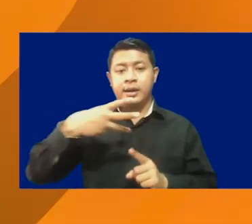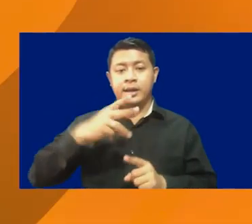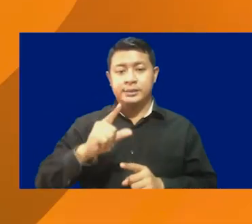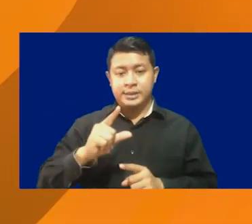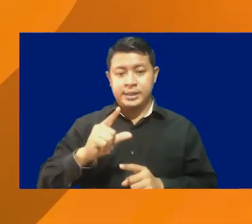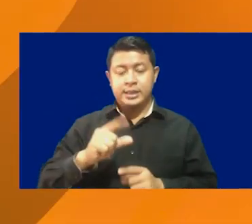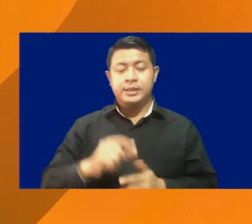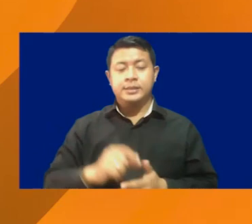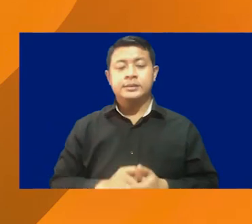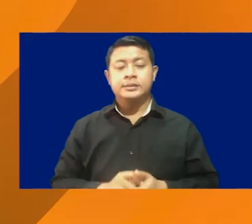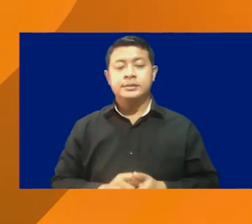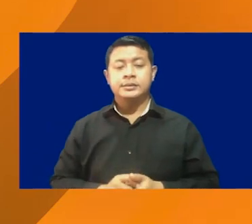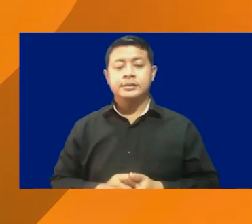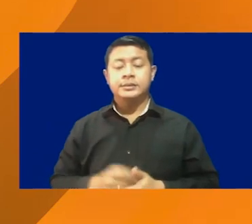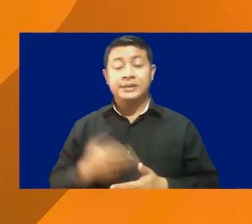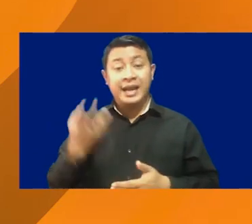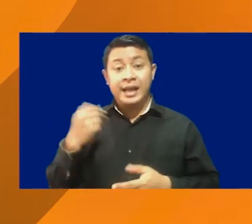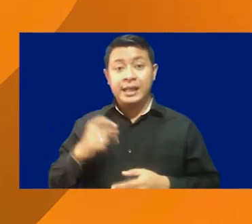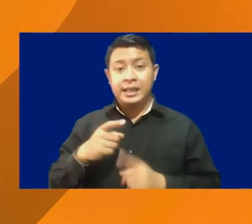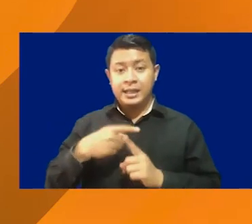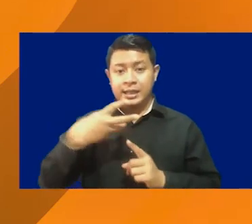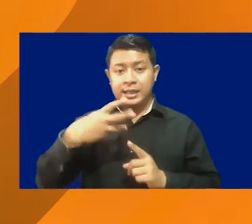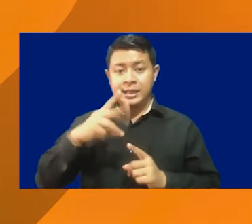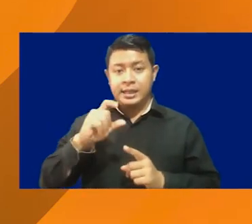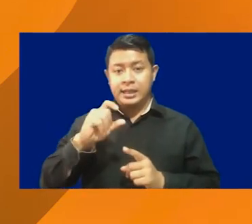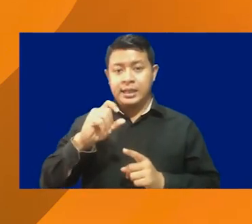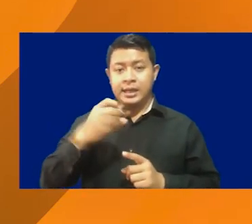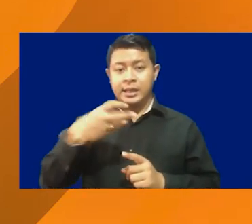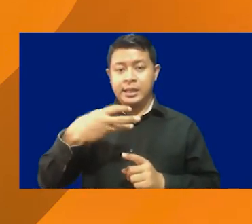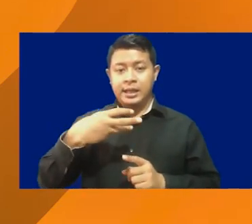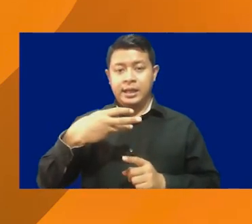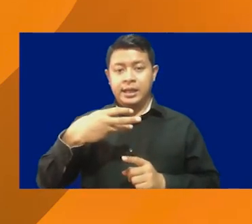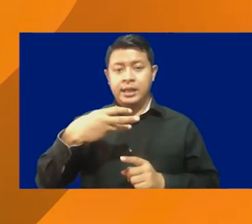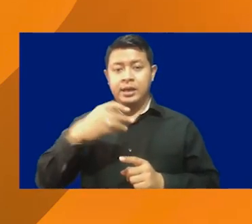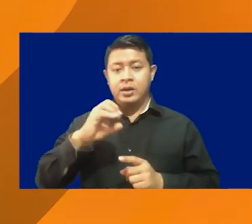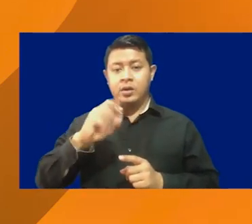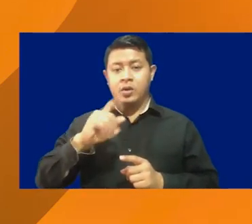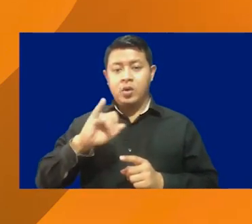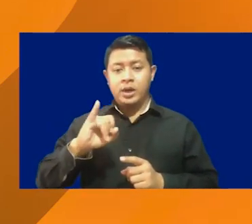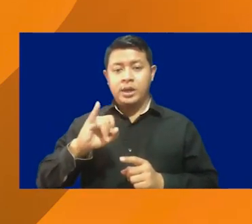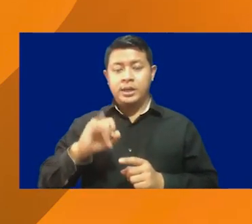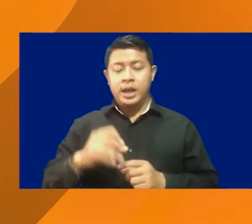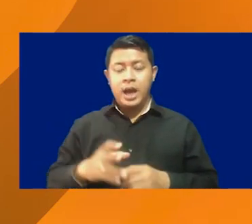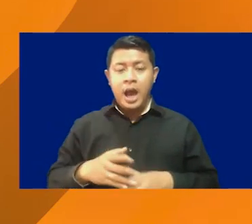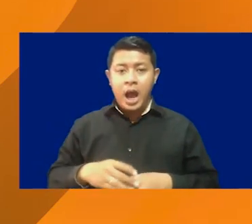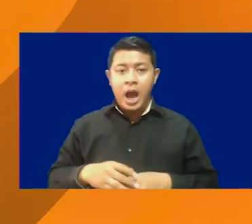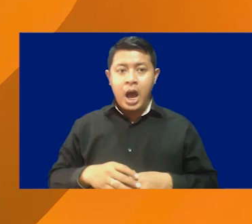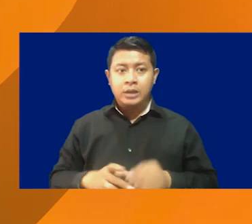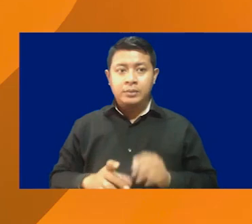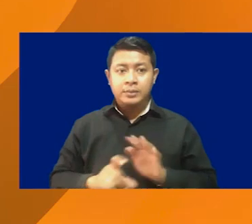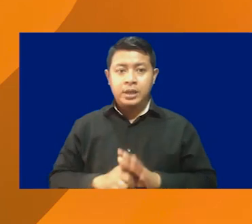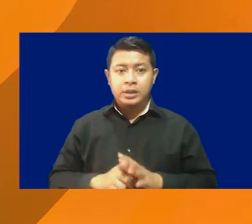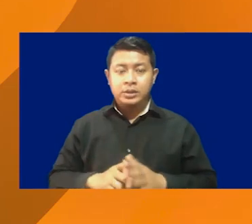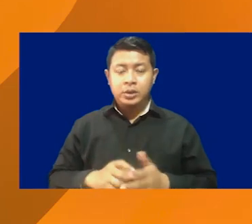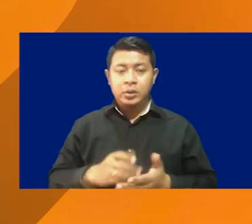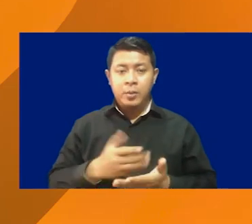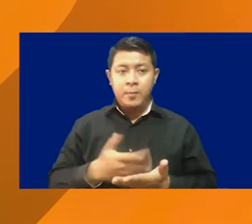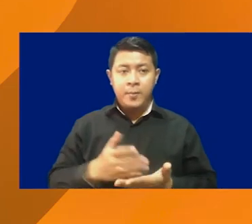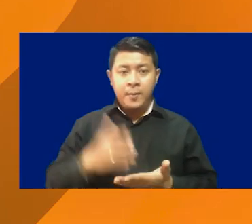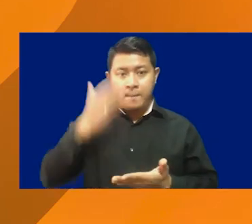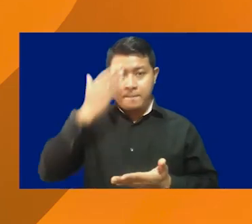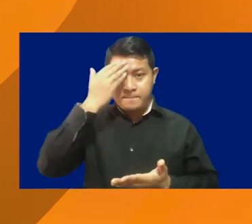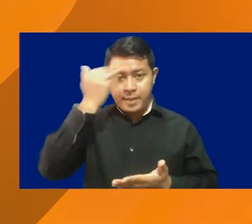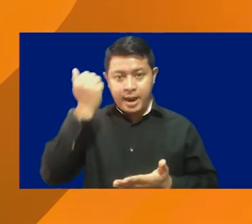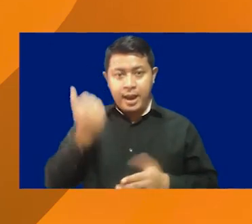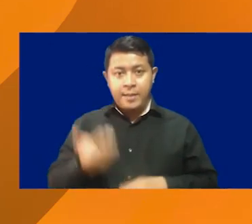yang terkasih, tadi kan suatu teori ya, teori. Maka teori ini kalau dilengkapi dengan suatu